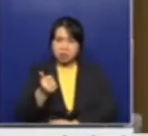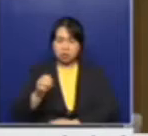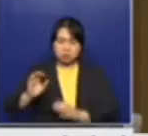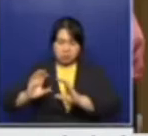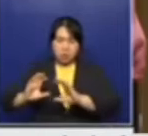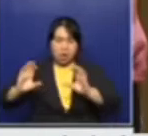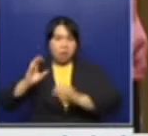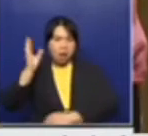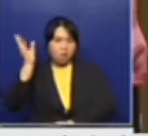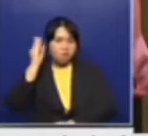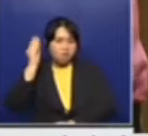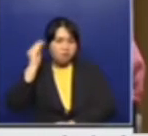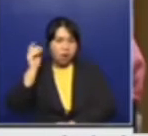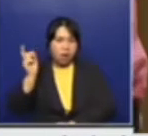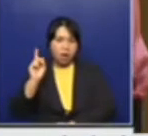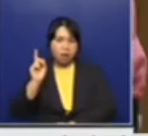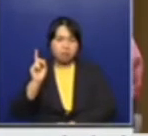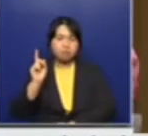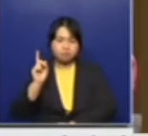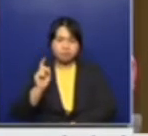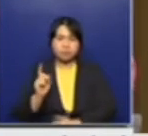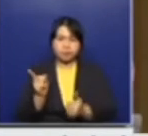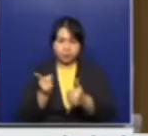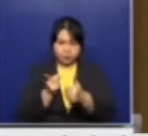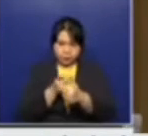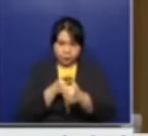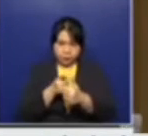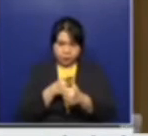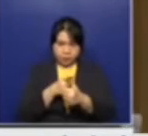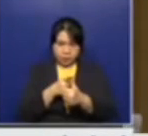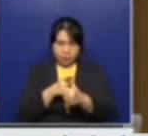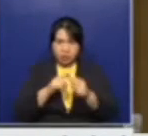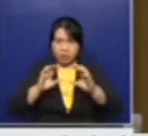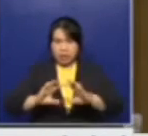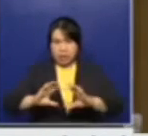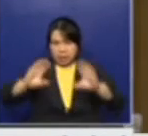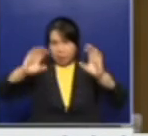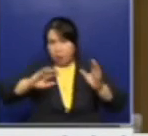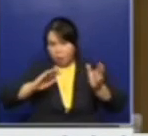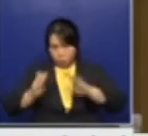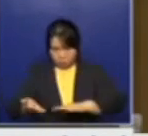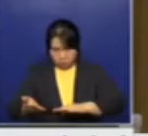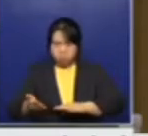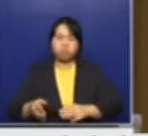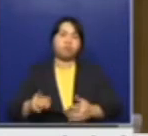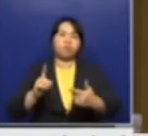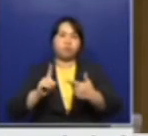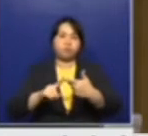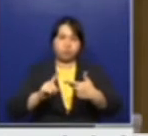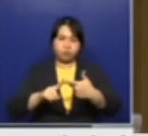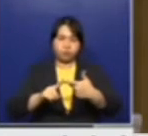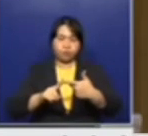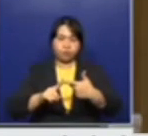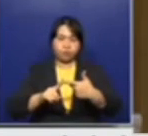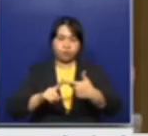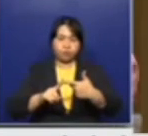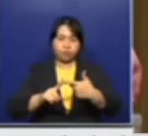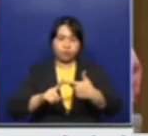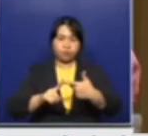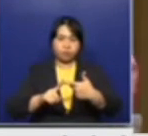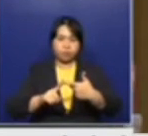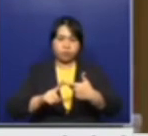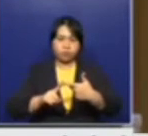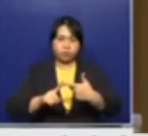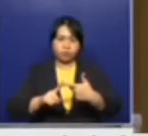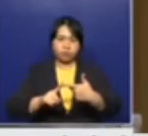ฟังก็คือข้อเรียกร้องที่หนึ่งให้มีการยุบสภาข้อเรียกร้องที่สองอย่าท